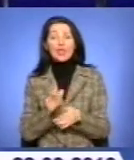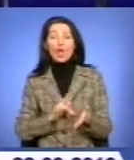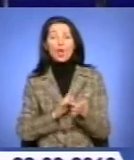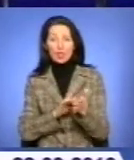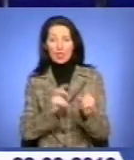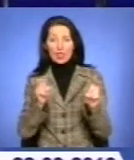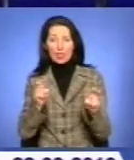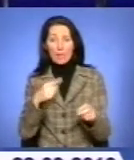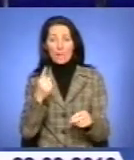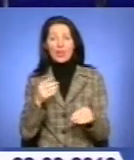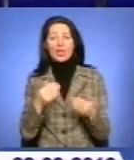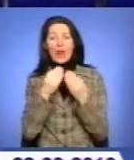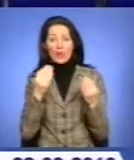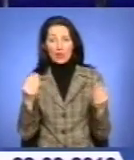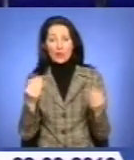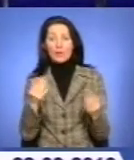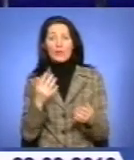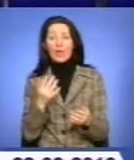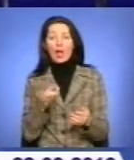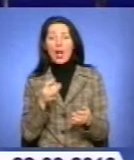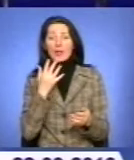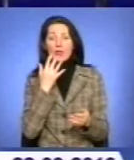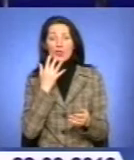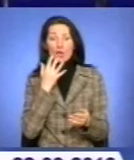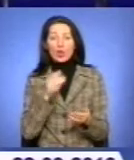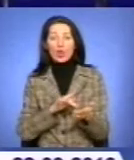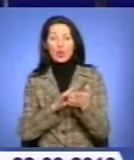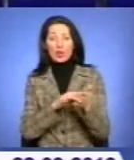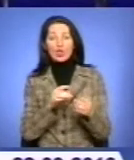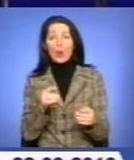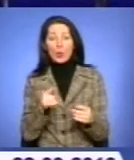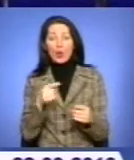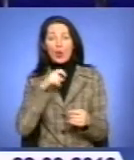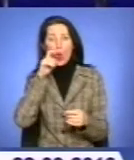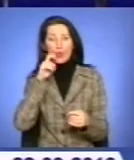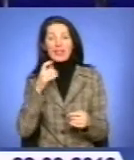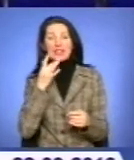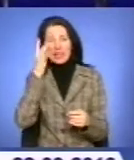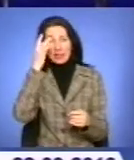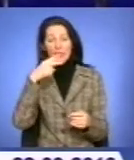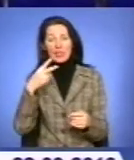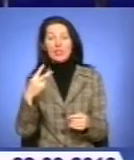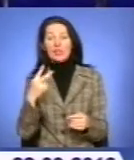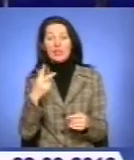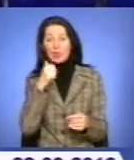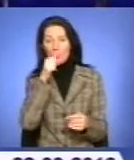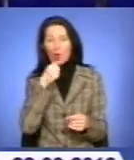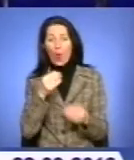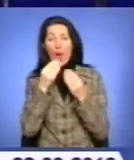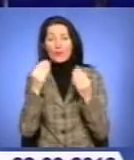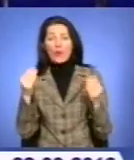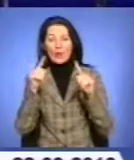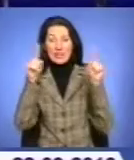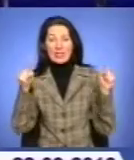першій виставці національного туристичного продукту «Українське літо 2013 року». Виставковий стенд «Тернопільщина